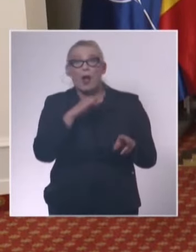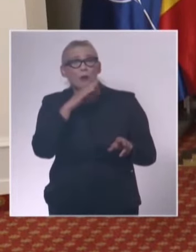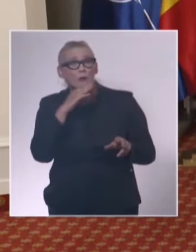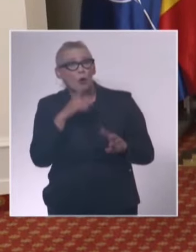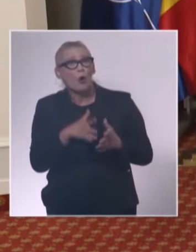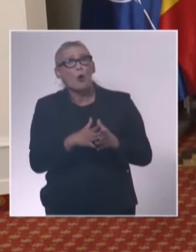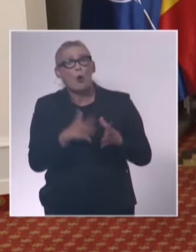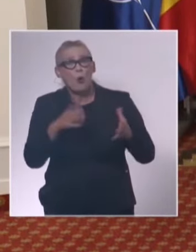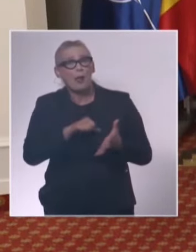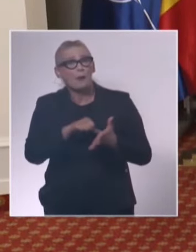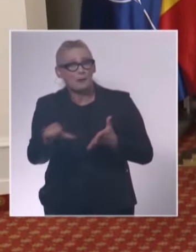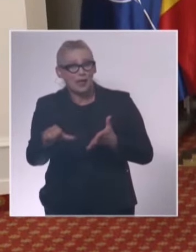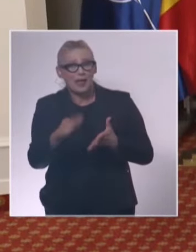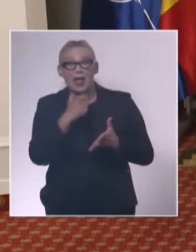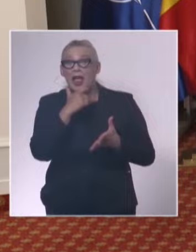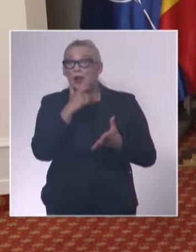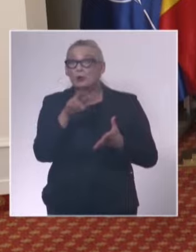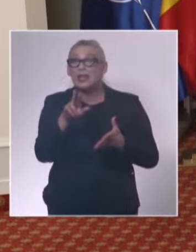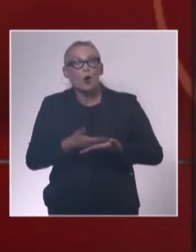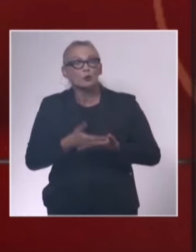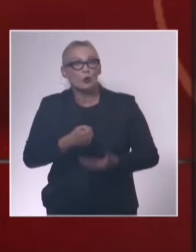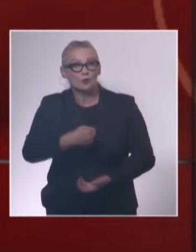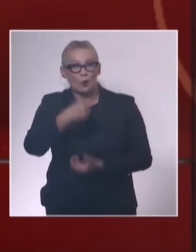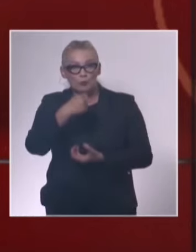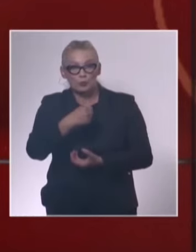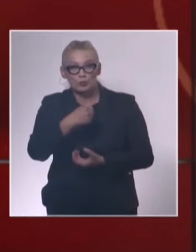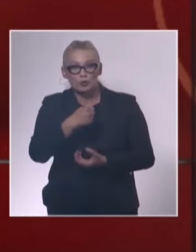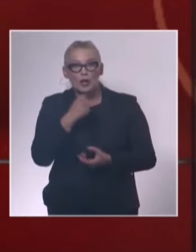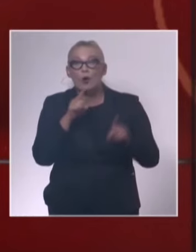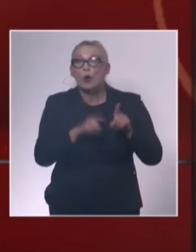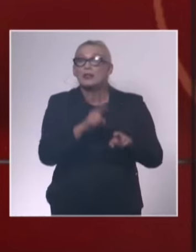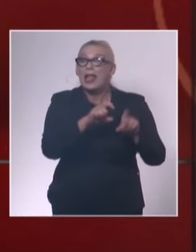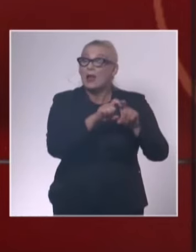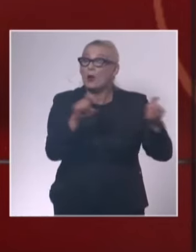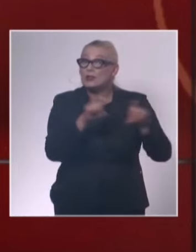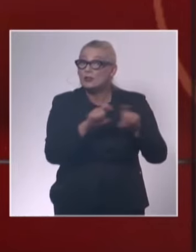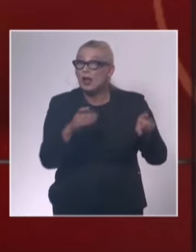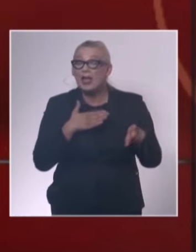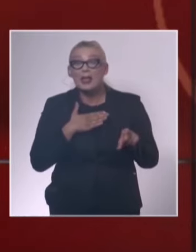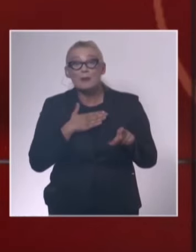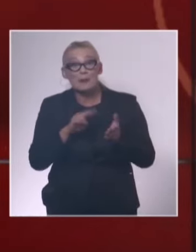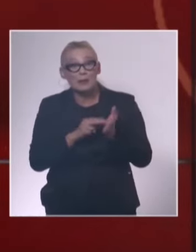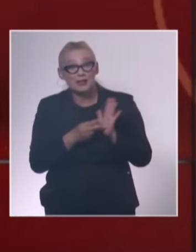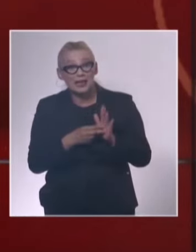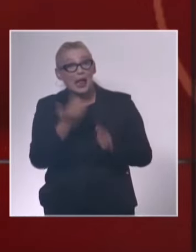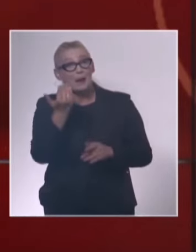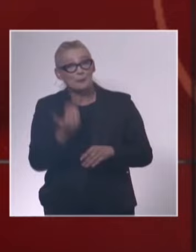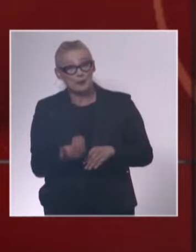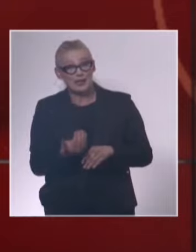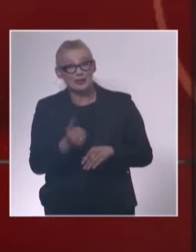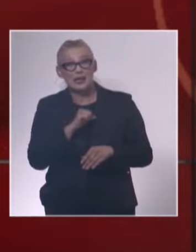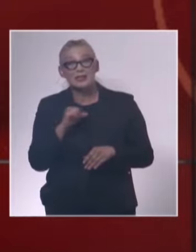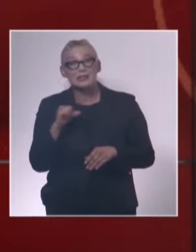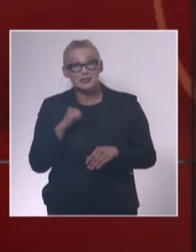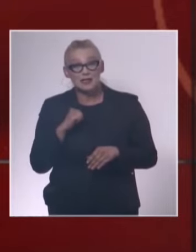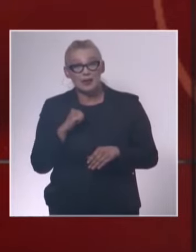плаќања, економијата е во клиничка смрт. Во дел од институциите имаше планирано плати